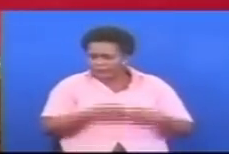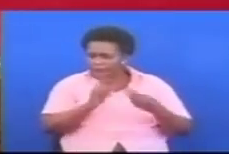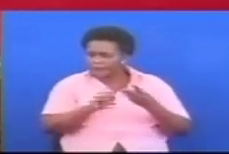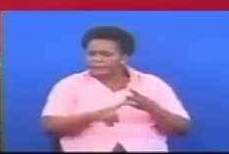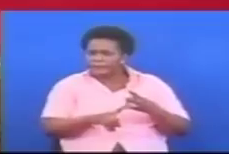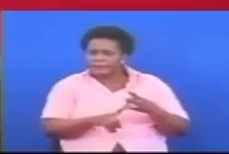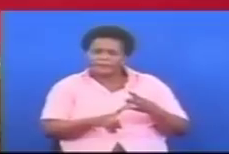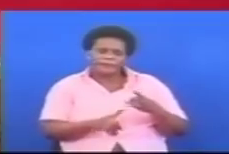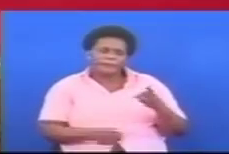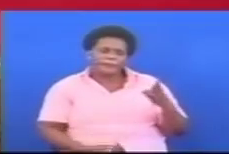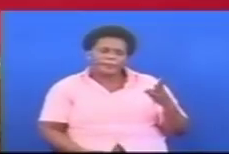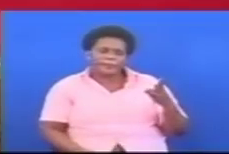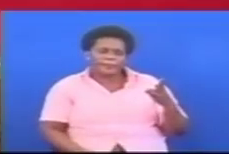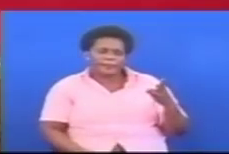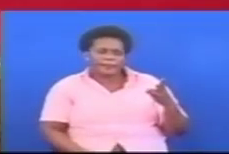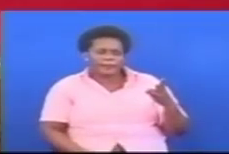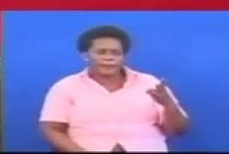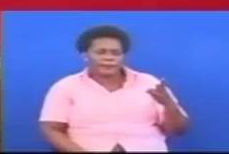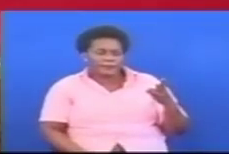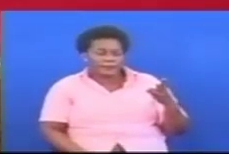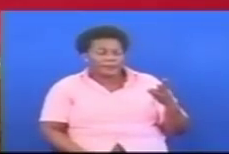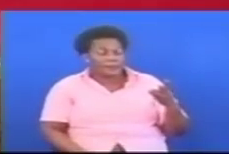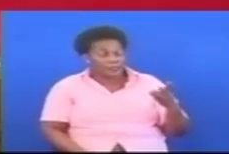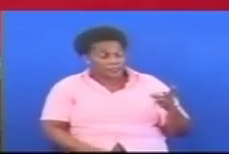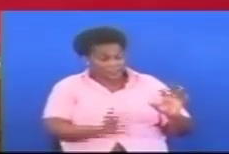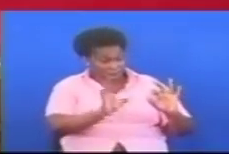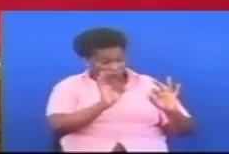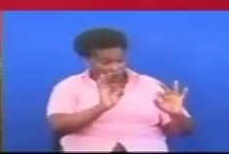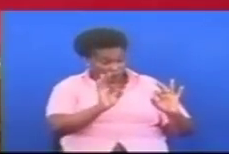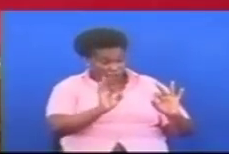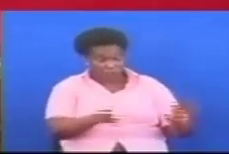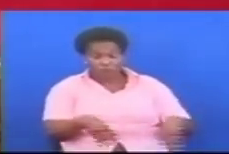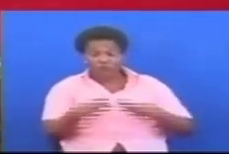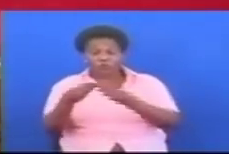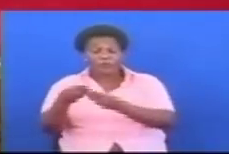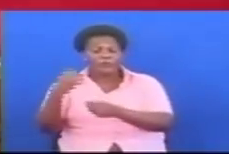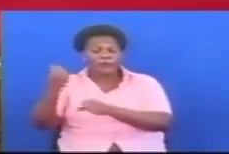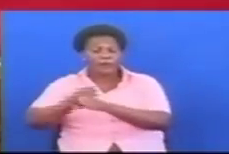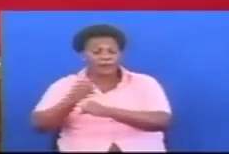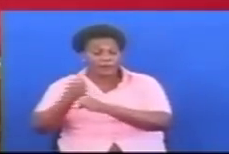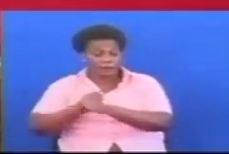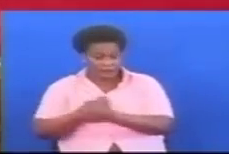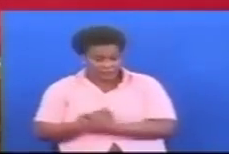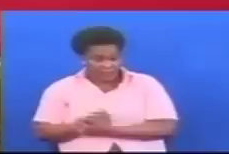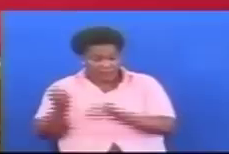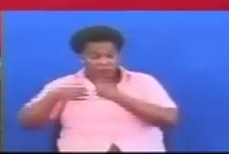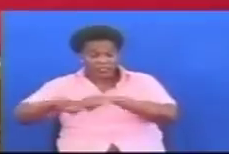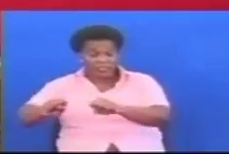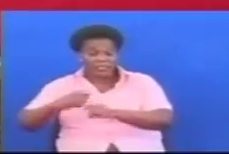kamati inatahadharisha kuwa ni vyema utoaji wa zabuni za utekelezaji wa miradi wa maji